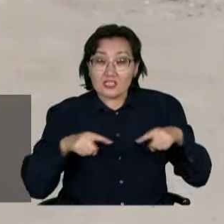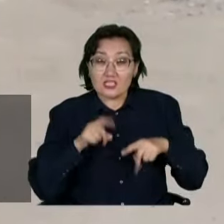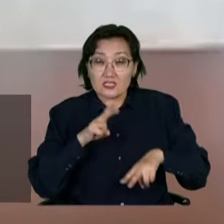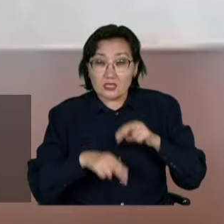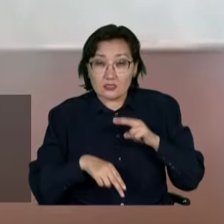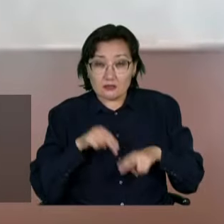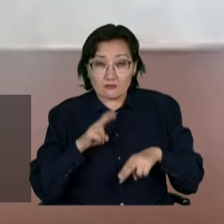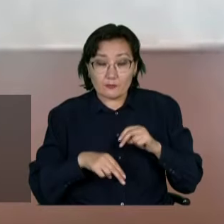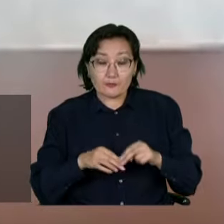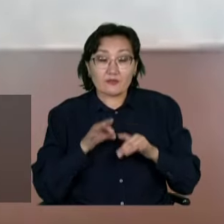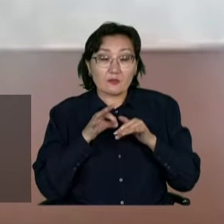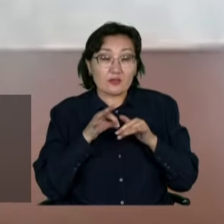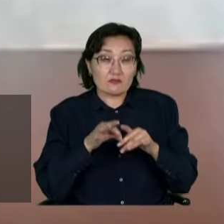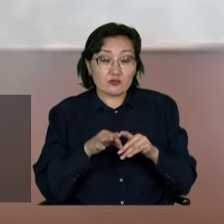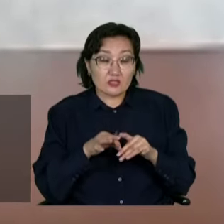строительства. Проводится